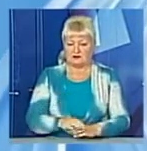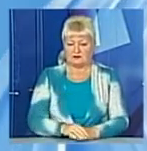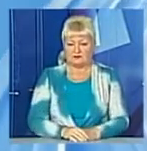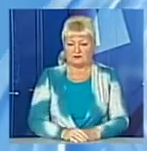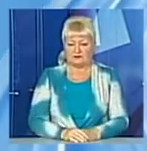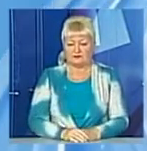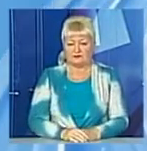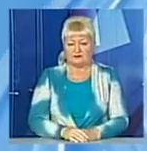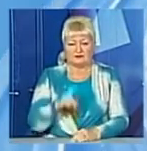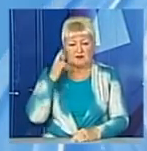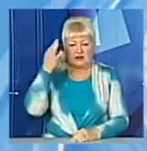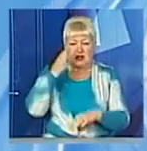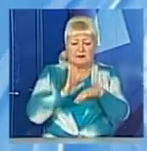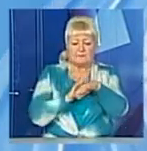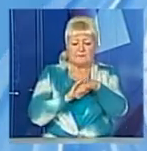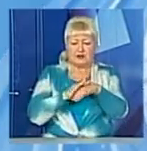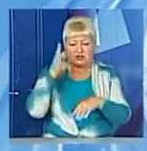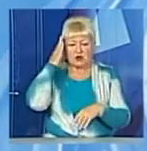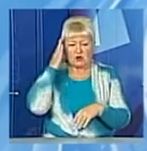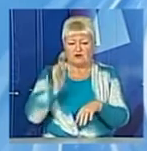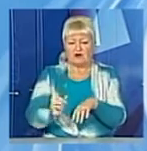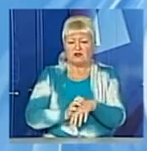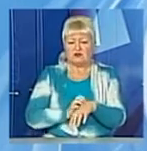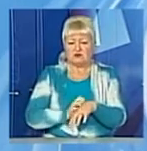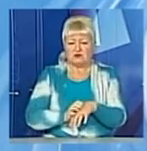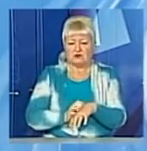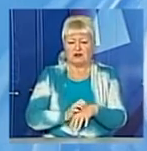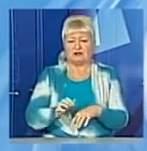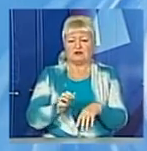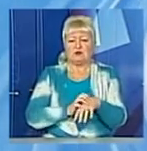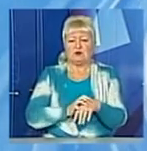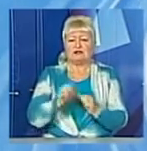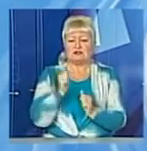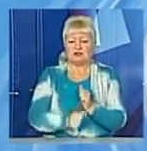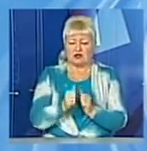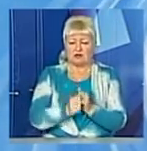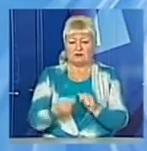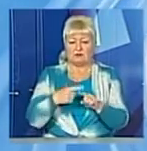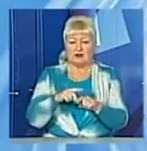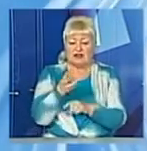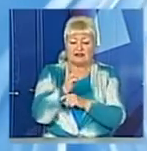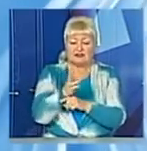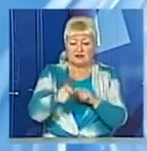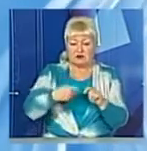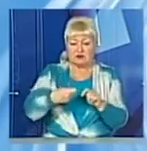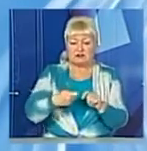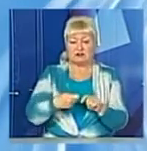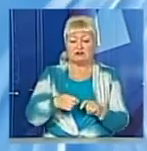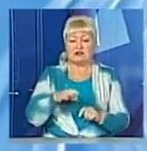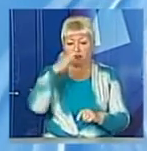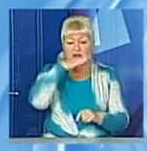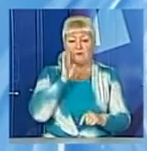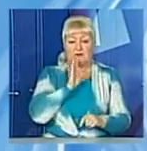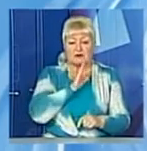пече голова, чухається. Чухається часто. Це відео відзняли батьки школярки. Мама